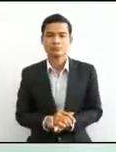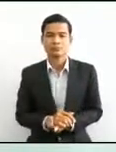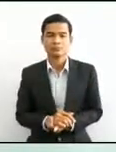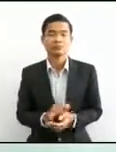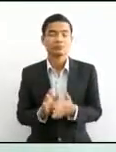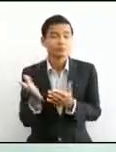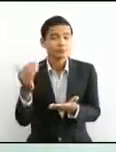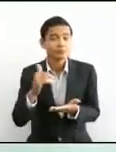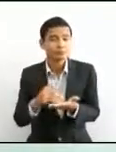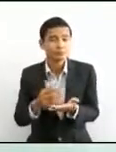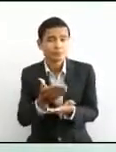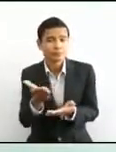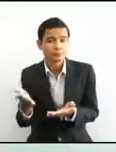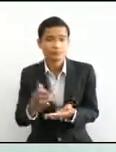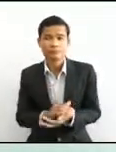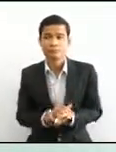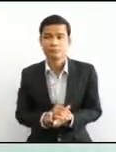Chà, xong mà nông tiết con ta.